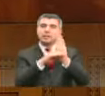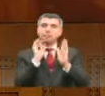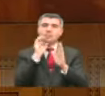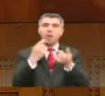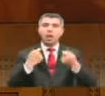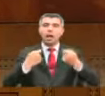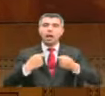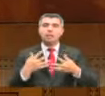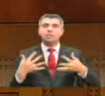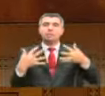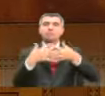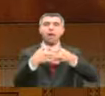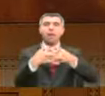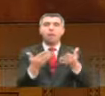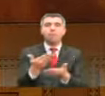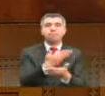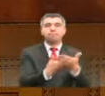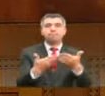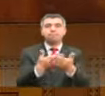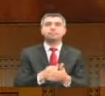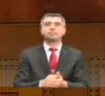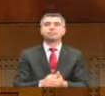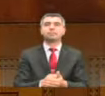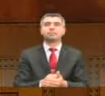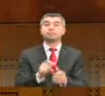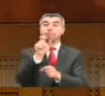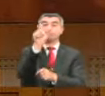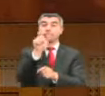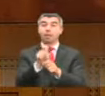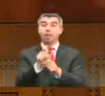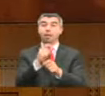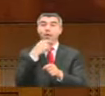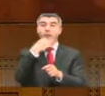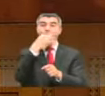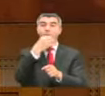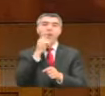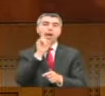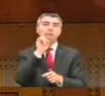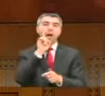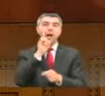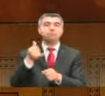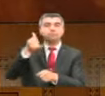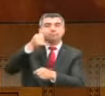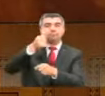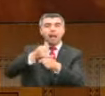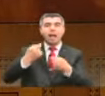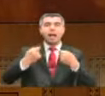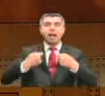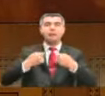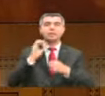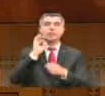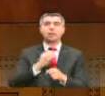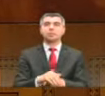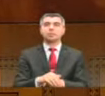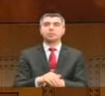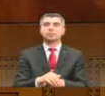ورئاستها المشتركة في شخص كل من السيدة إيناس أيالا ساندر